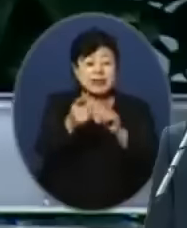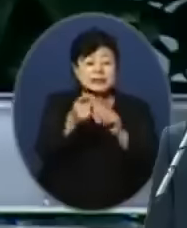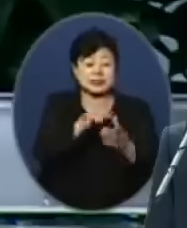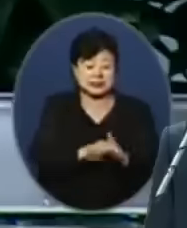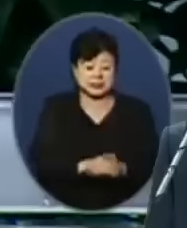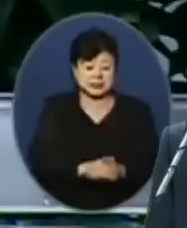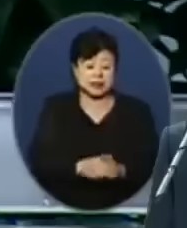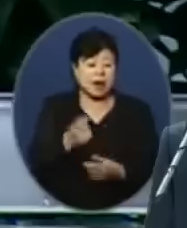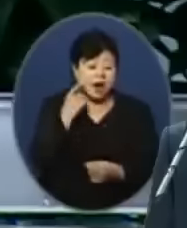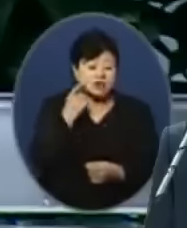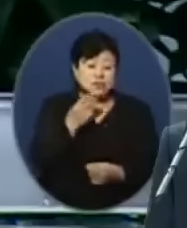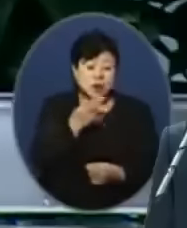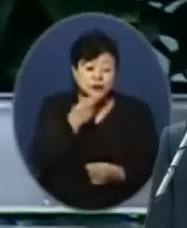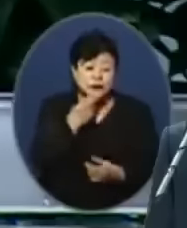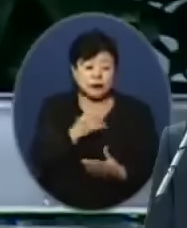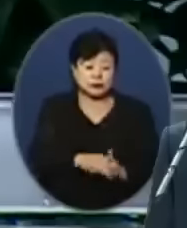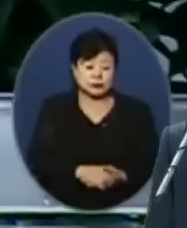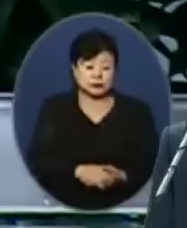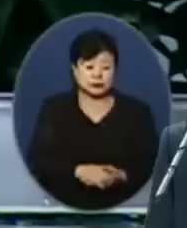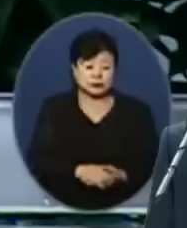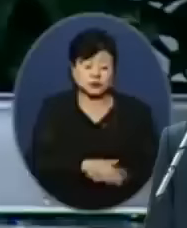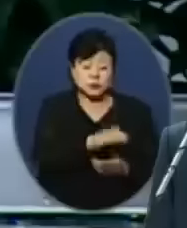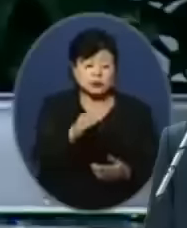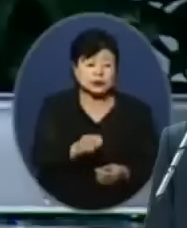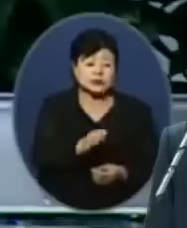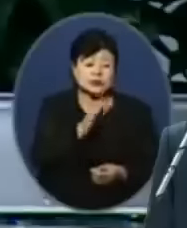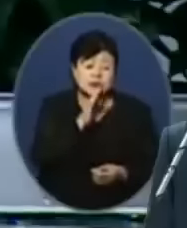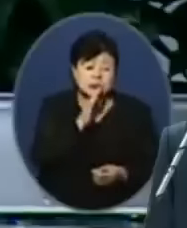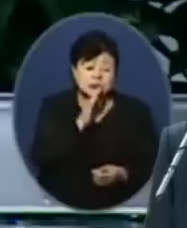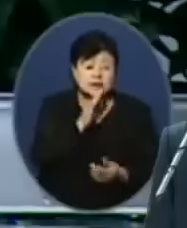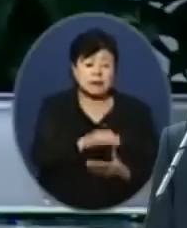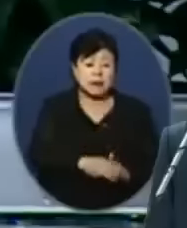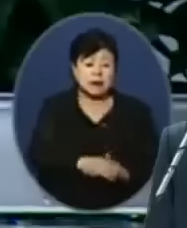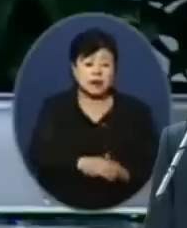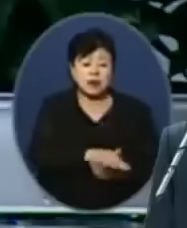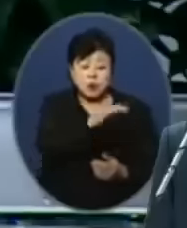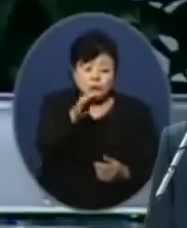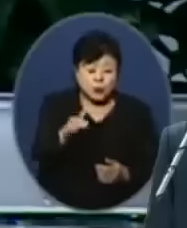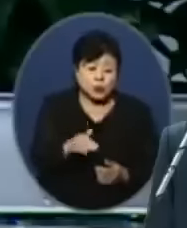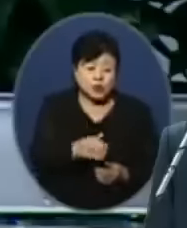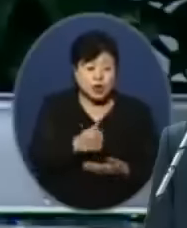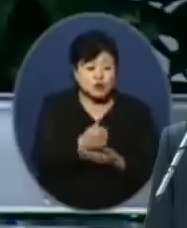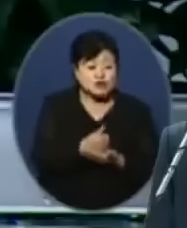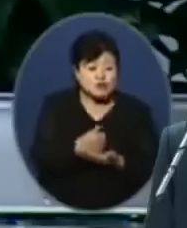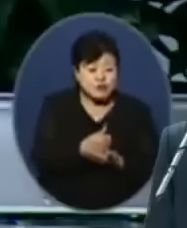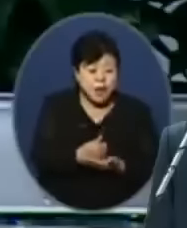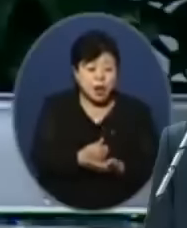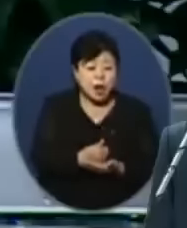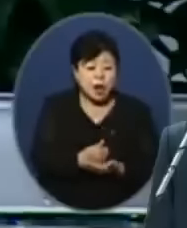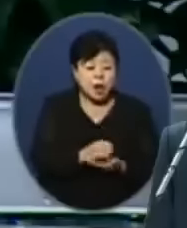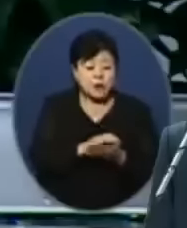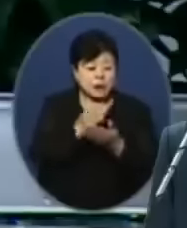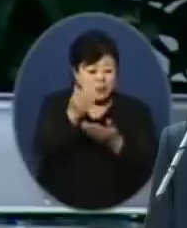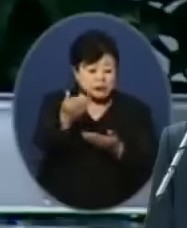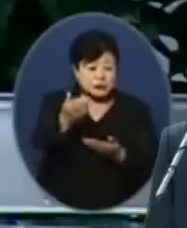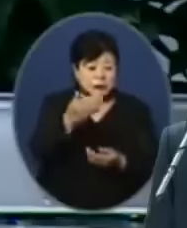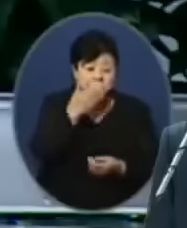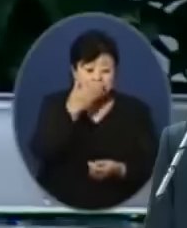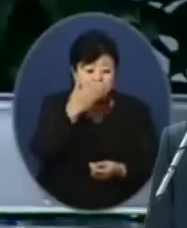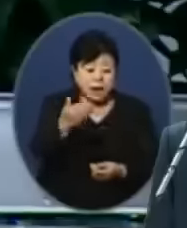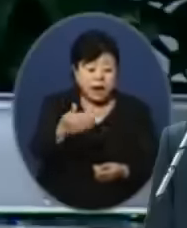말씀하신 것이니 거짓이 없으신 것입니다. 우리는 정말로 우리의 운명을 변화시킬 수